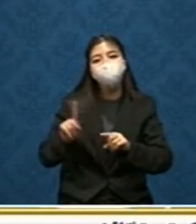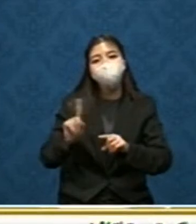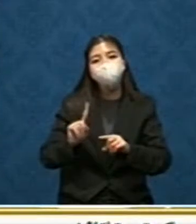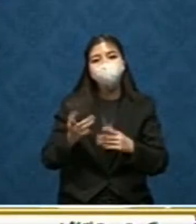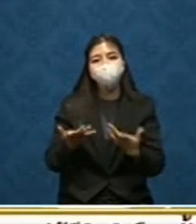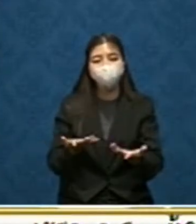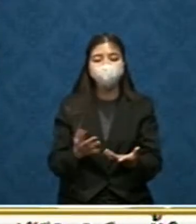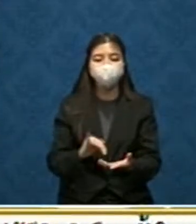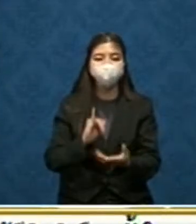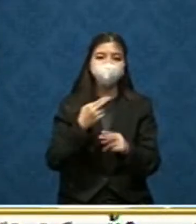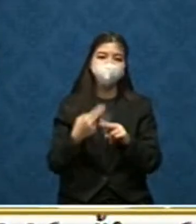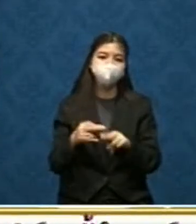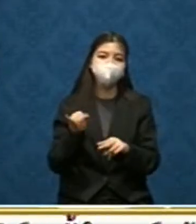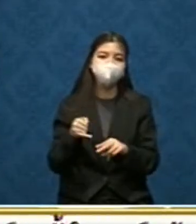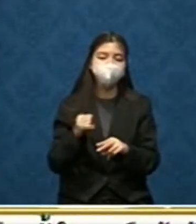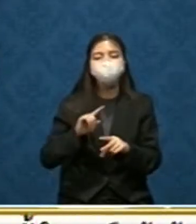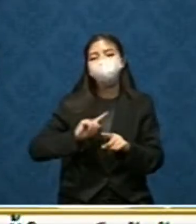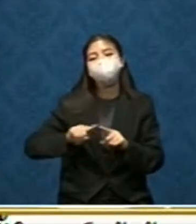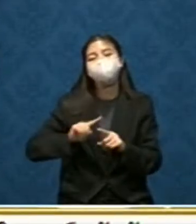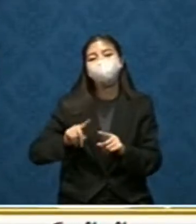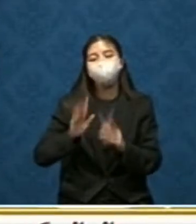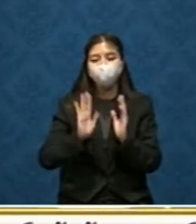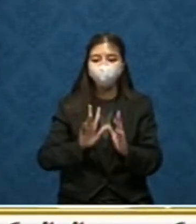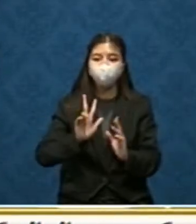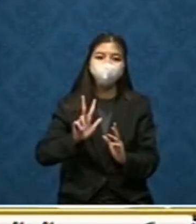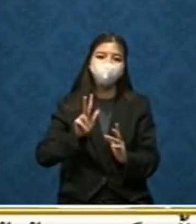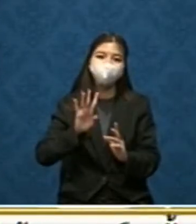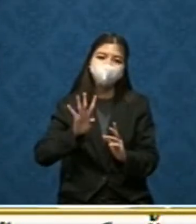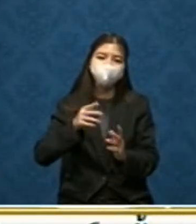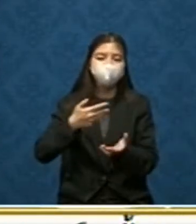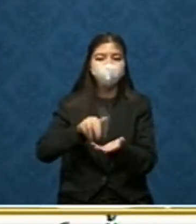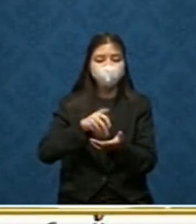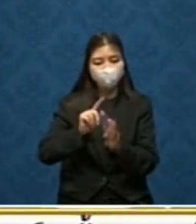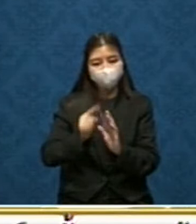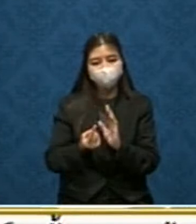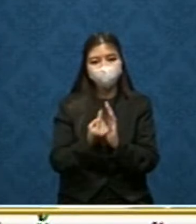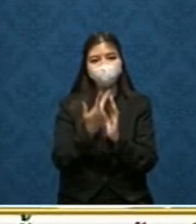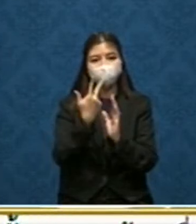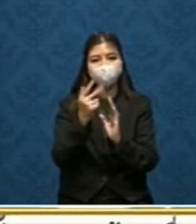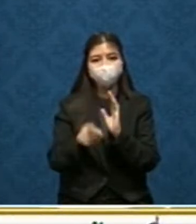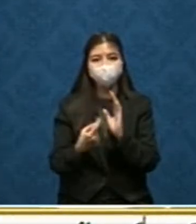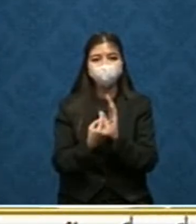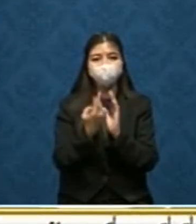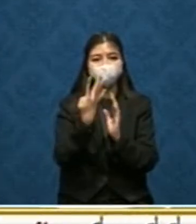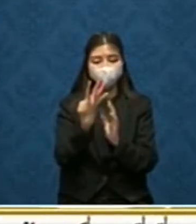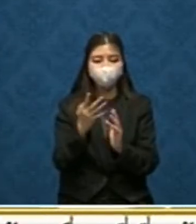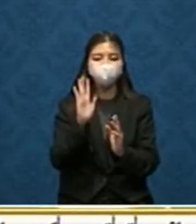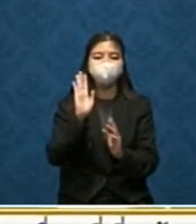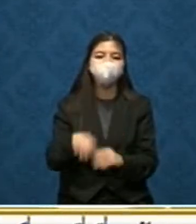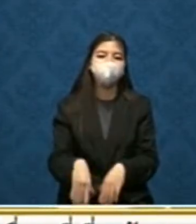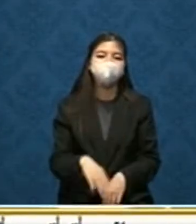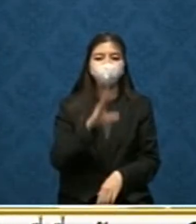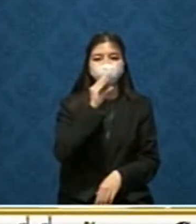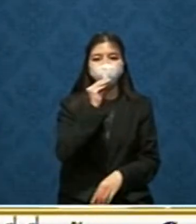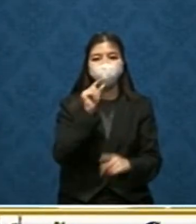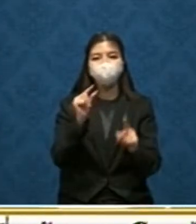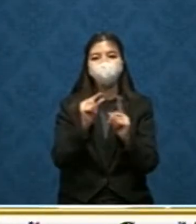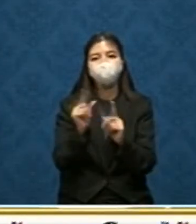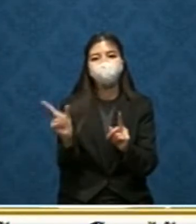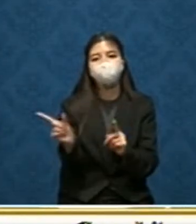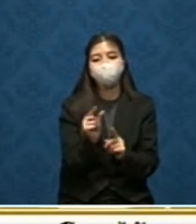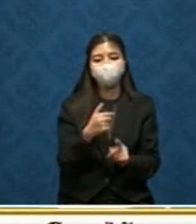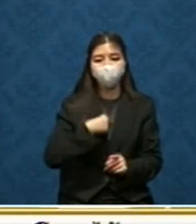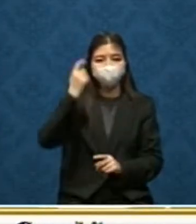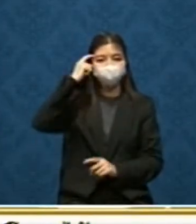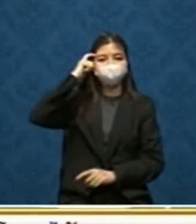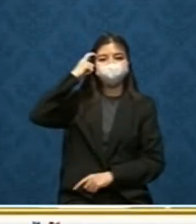จุยราพร วิสาร รังซิมัน ต่ใ พูดกเป็ 34 ชั่โมงายกตอบคำเรีบ คุกไปโยงมาจะได้ ไมรใคร ผมไมเกี่ยว ผมไมรู้